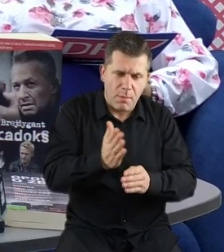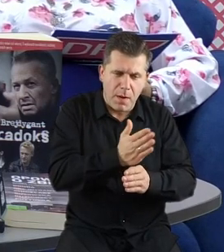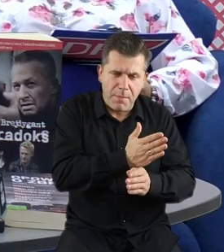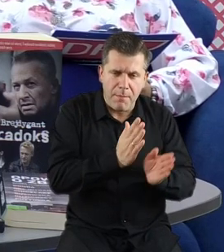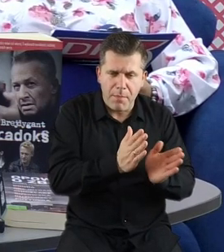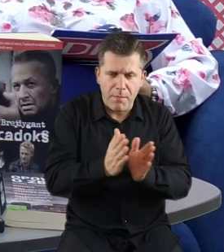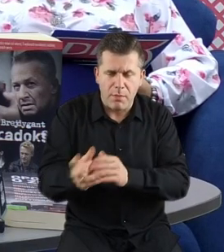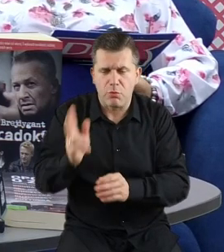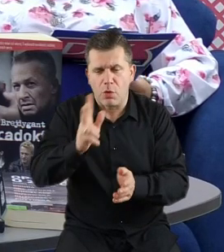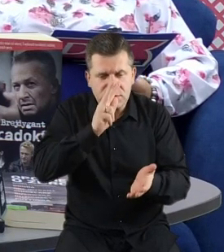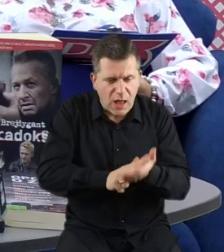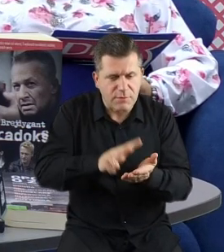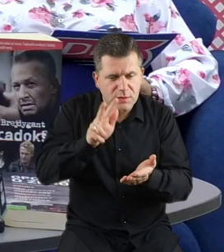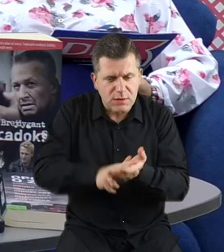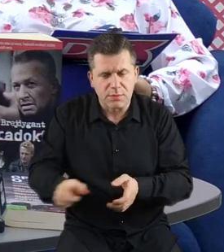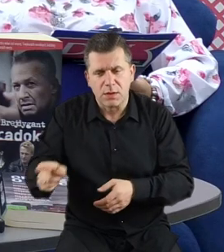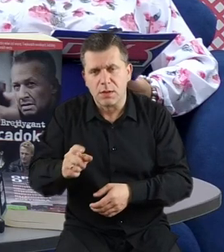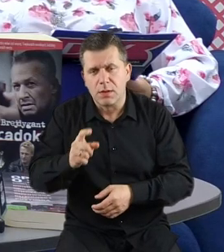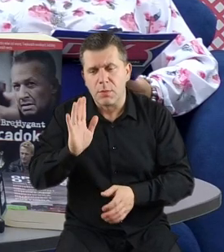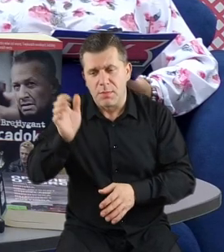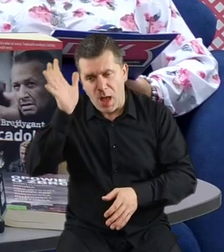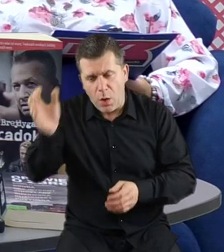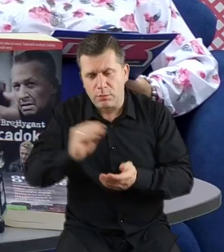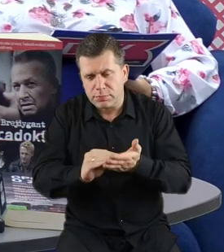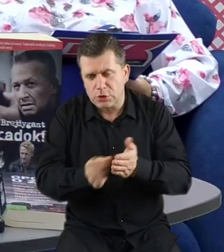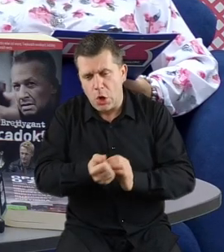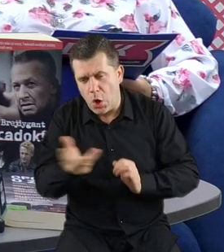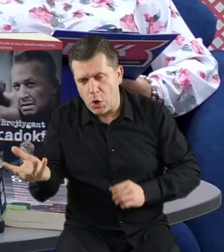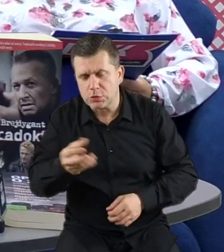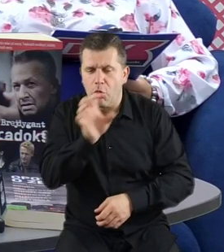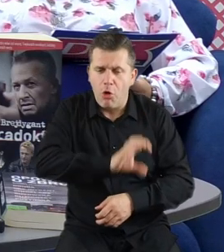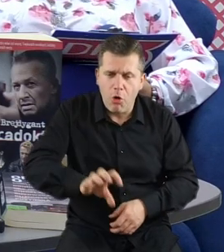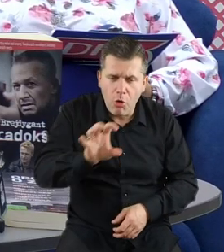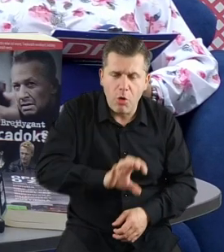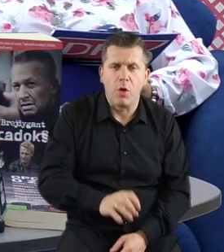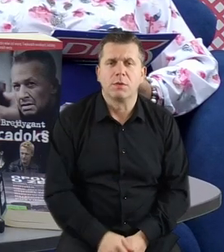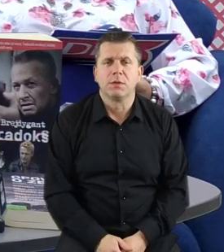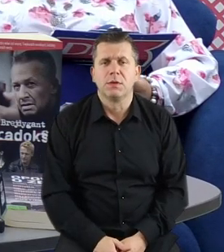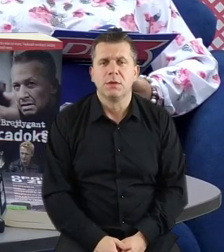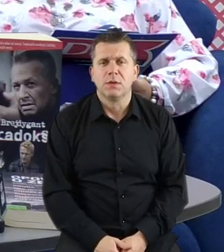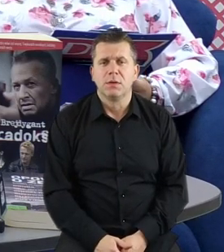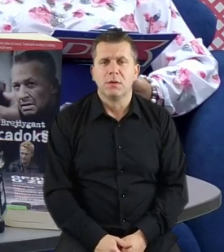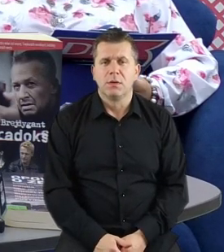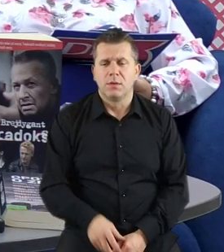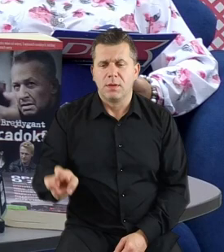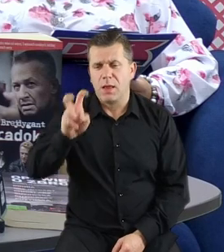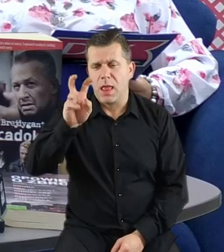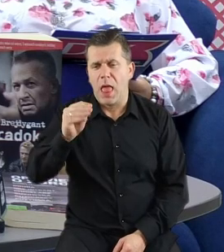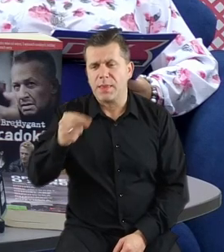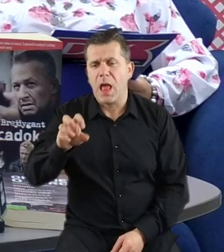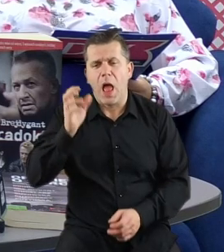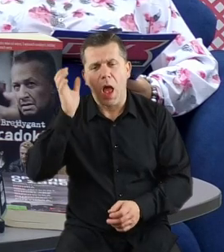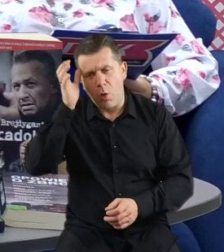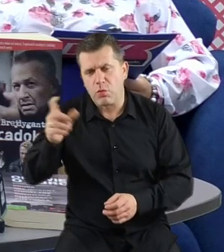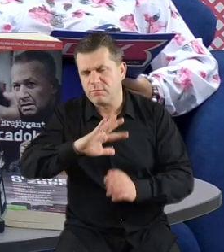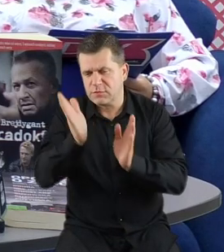się je zatwierdza, potem się autorzy biorą za pisanie odcinków, head autor to ogląda. Często bywa tak, że ten head autor zresztą na koniec